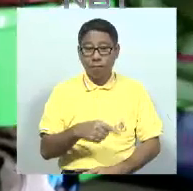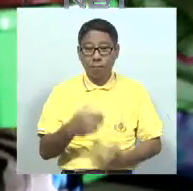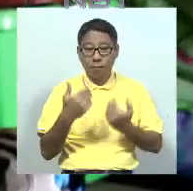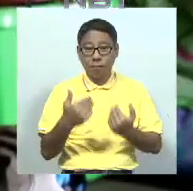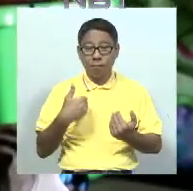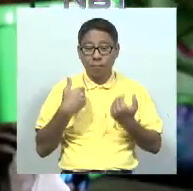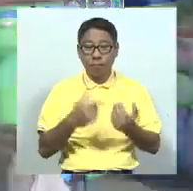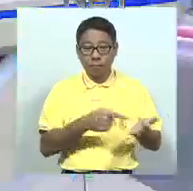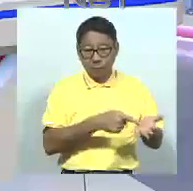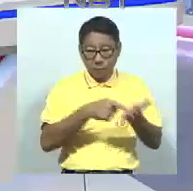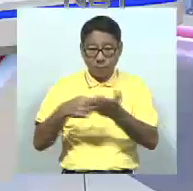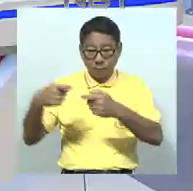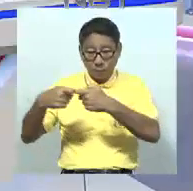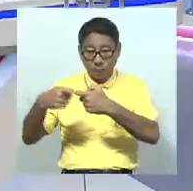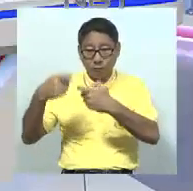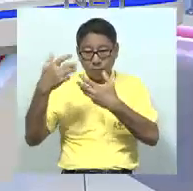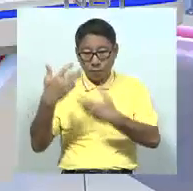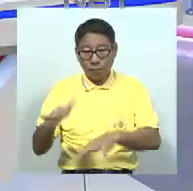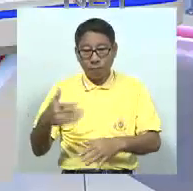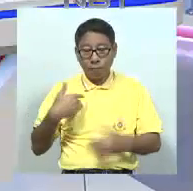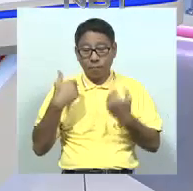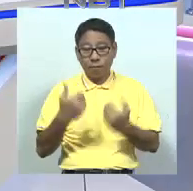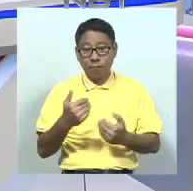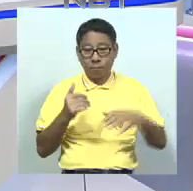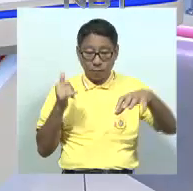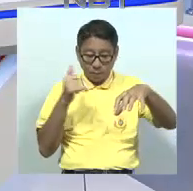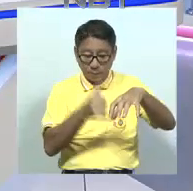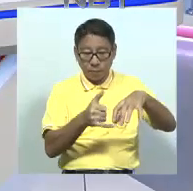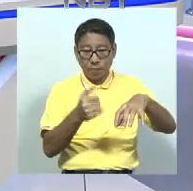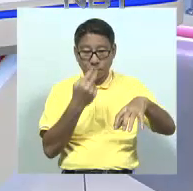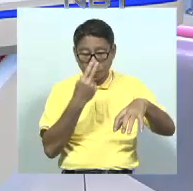ตอนนี้เรื่องไปถึงการไฟฟ้าแล้วนะคะเดี๋ยวเจ้าหน้าที่ลงไปตรวจสอบให้ ค่ะ